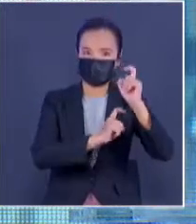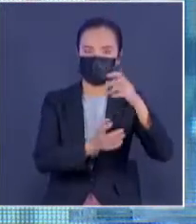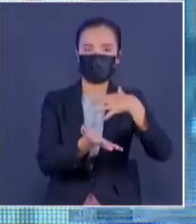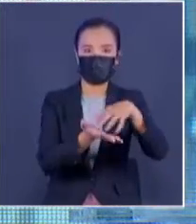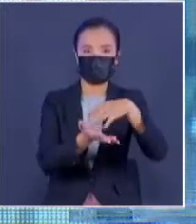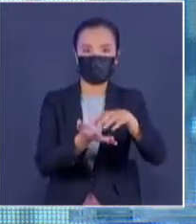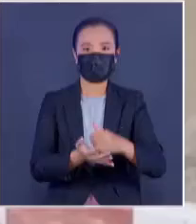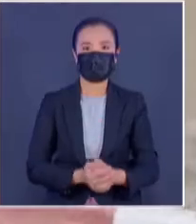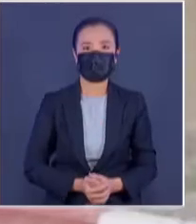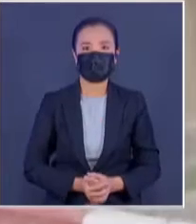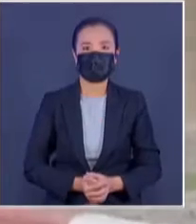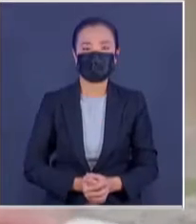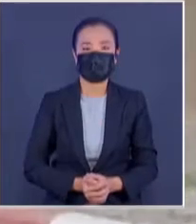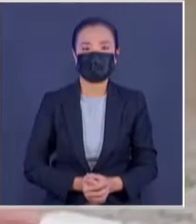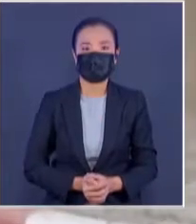เล่าสู่กันฟังครับ